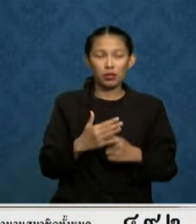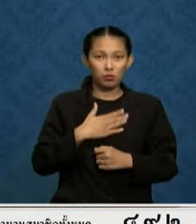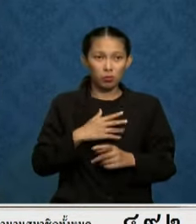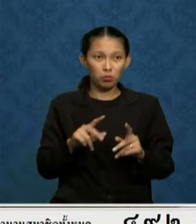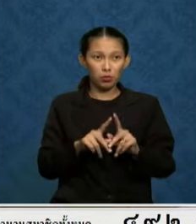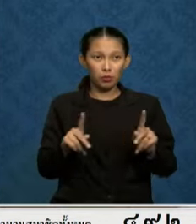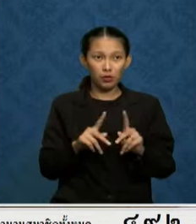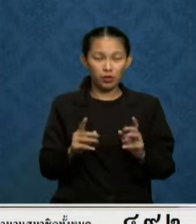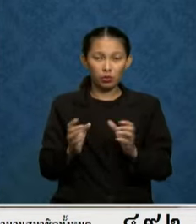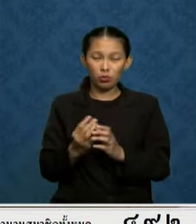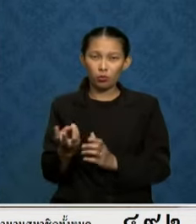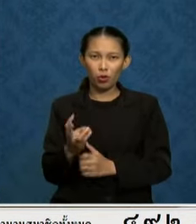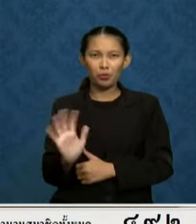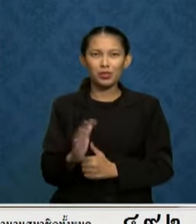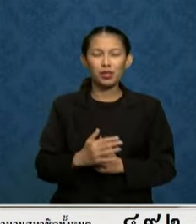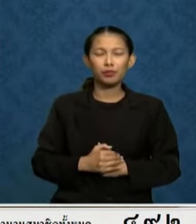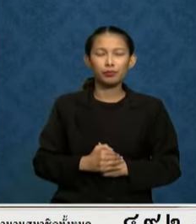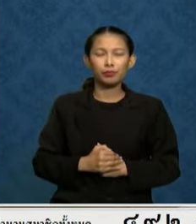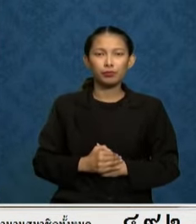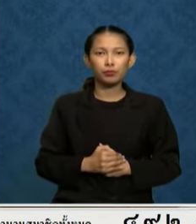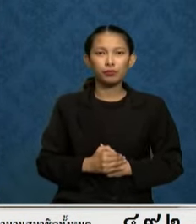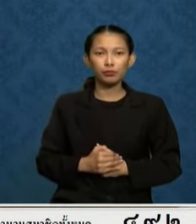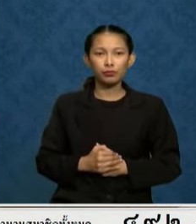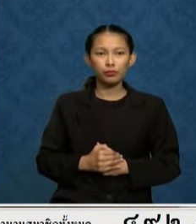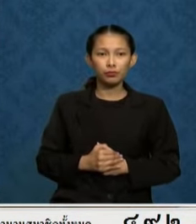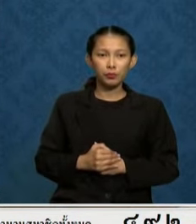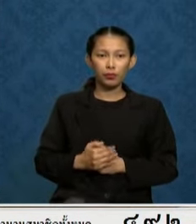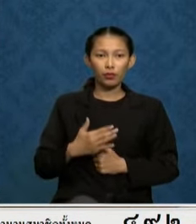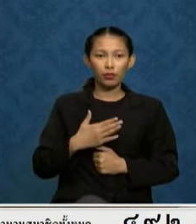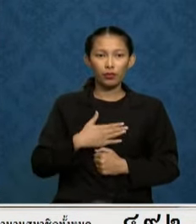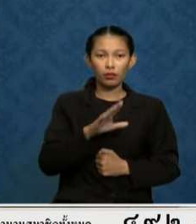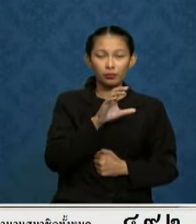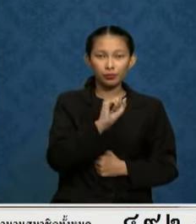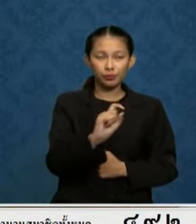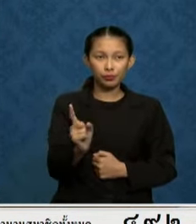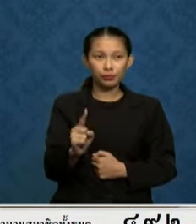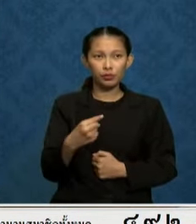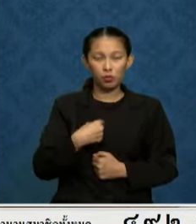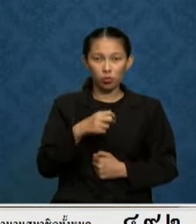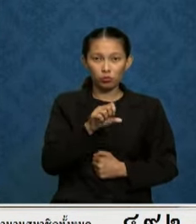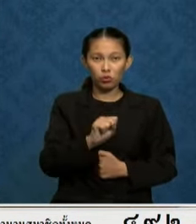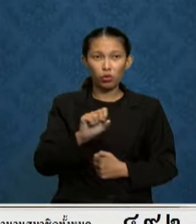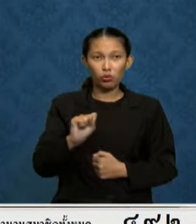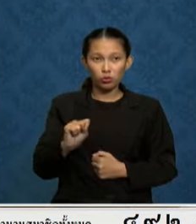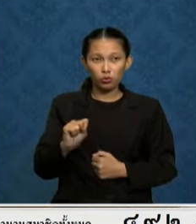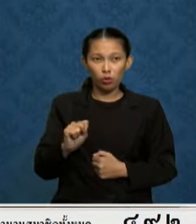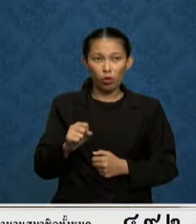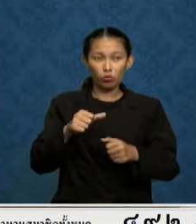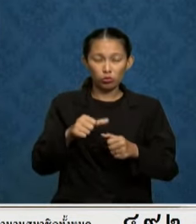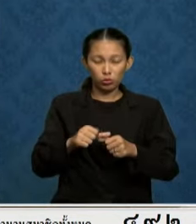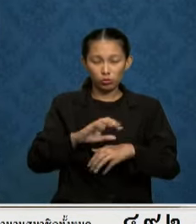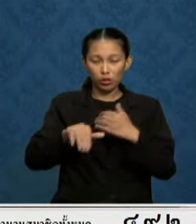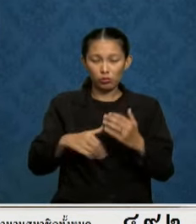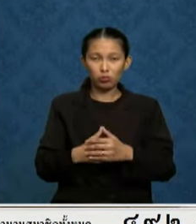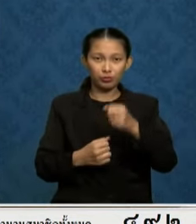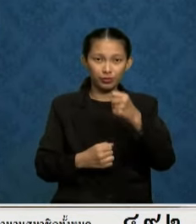ารเสียงข้างน้อยด้วยนะครับผมมขอสังเกตในฐานะทเป็นสมาชกษภาพูดแทนลัศดอนอยู่ 4 ประเด็น คร